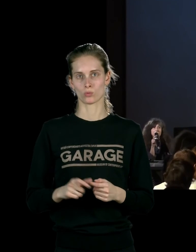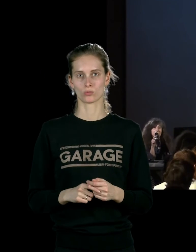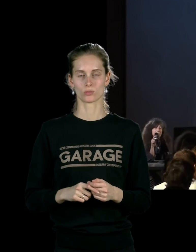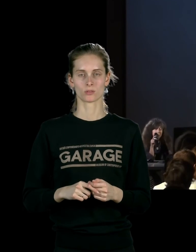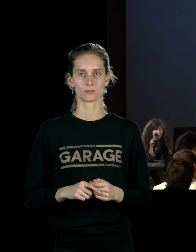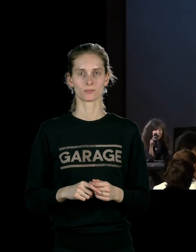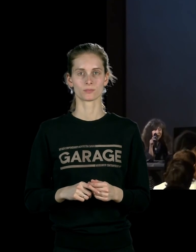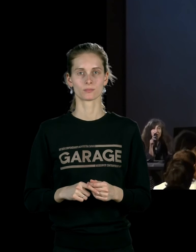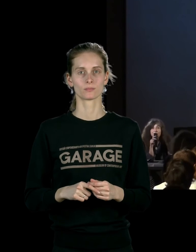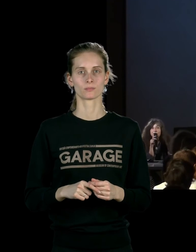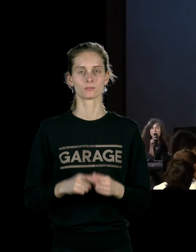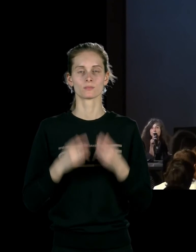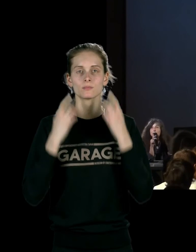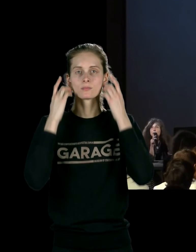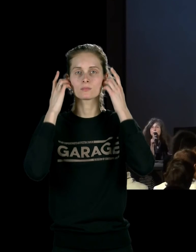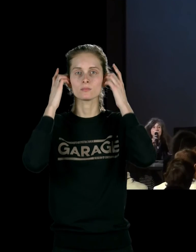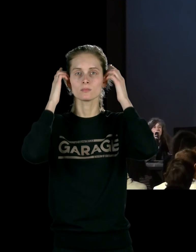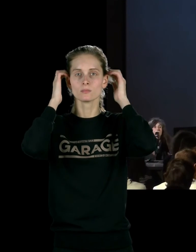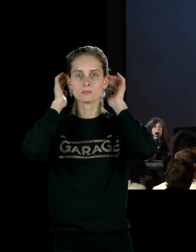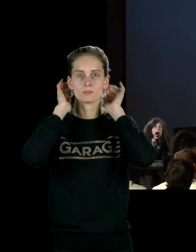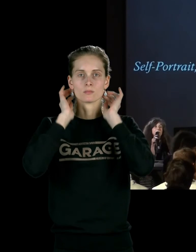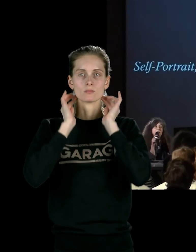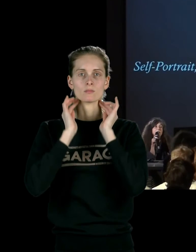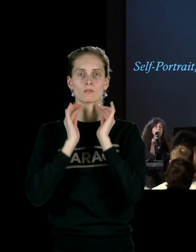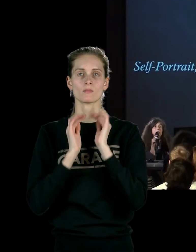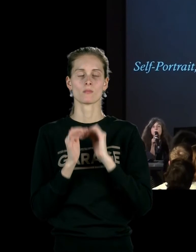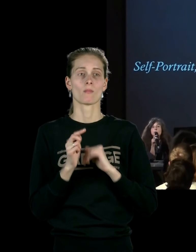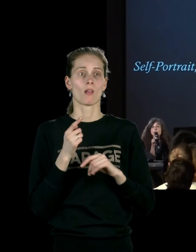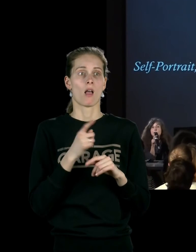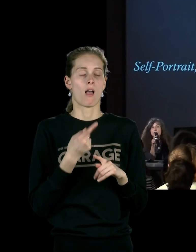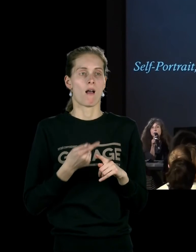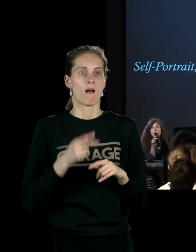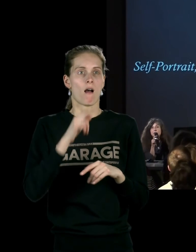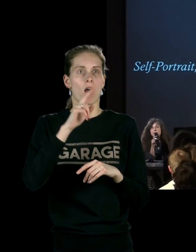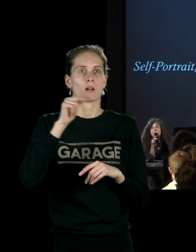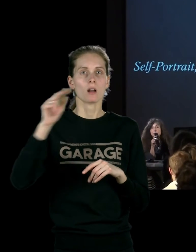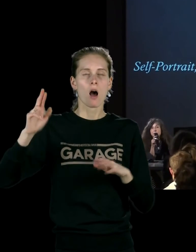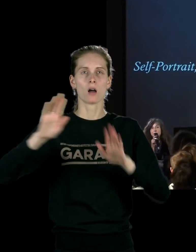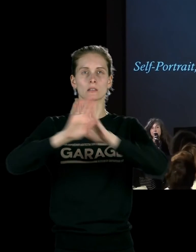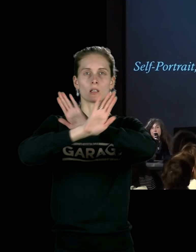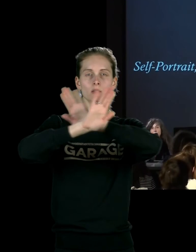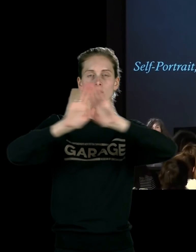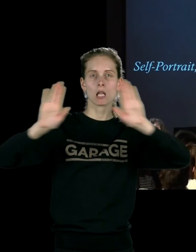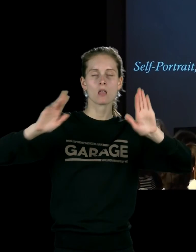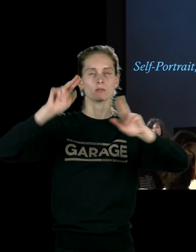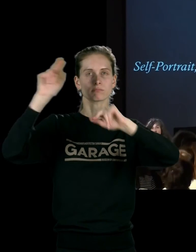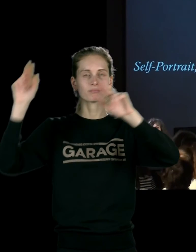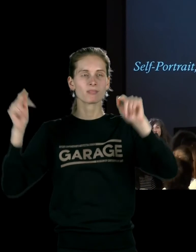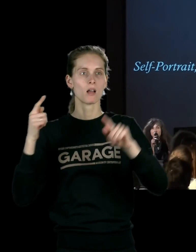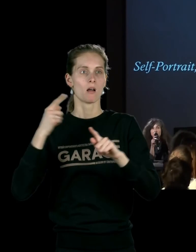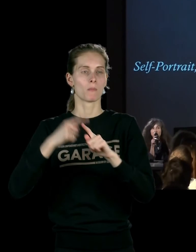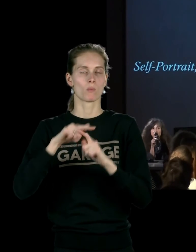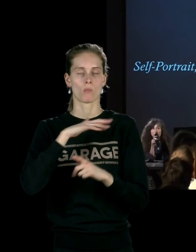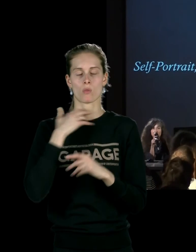помимо красок и вот этих самых замечательных стен палетр было огромное количество фотографий. Фотографии, которые всегда